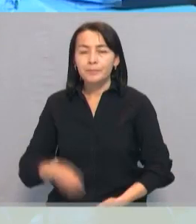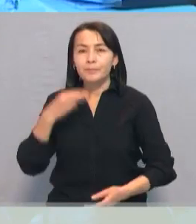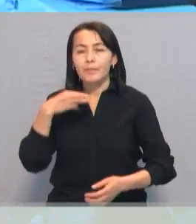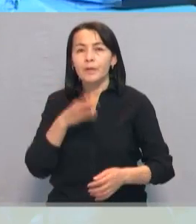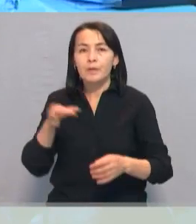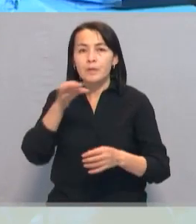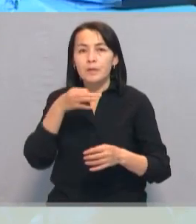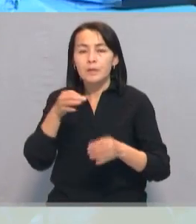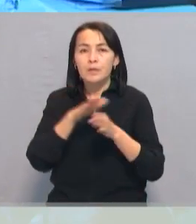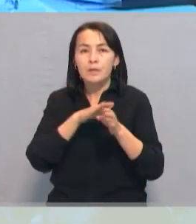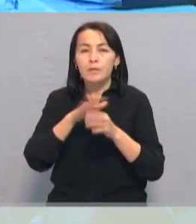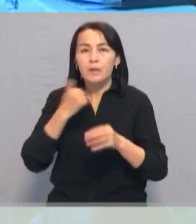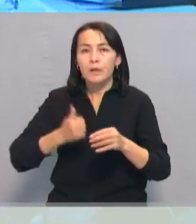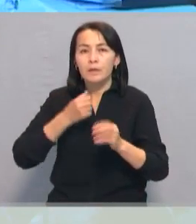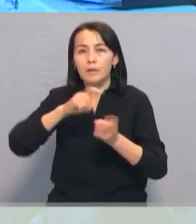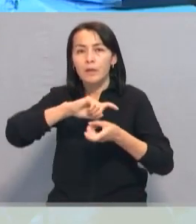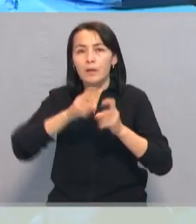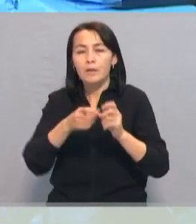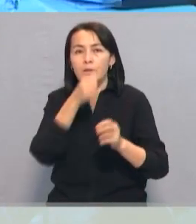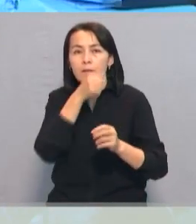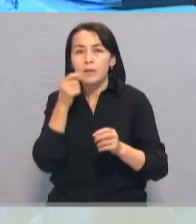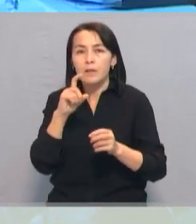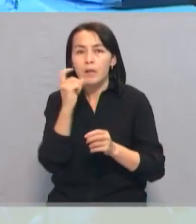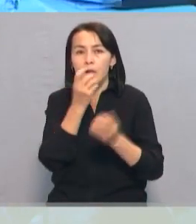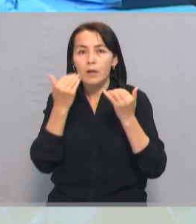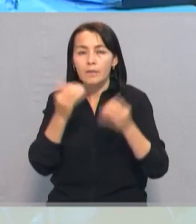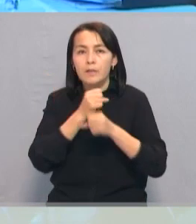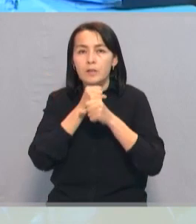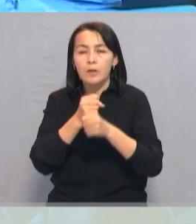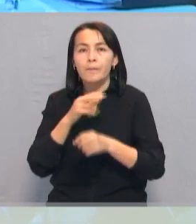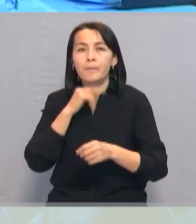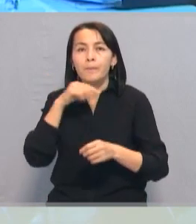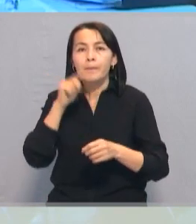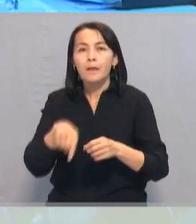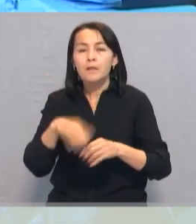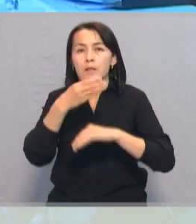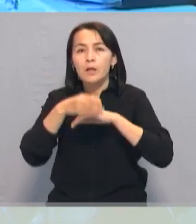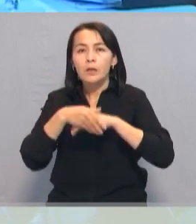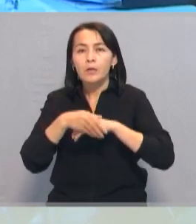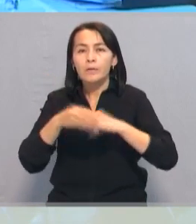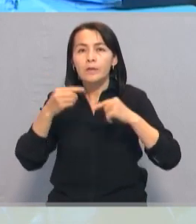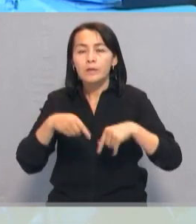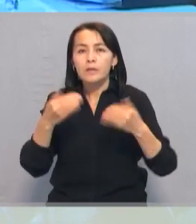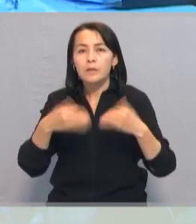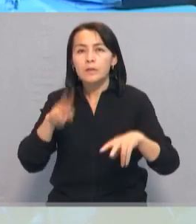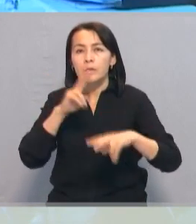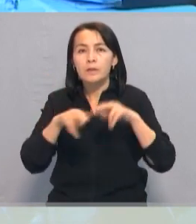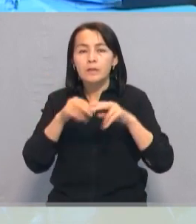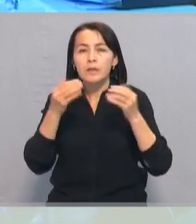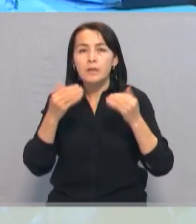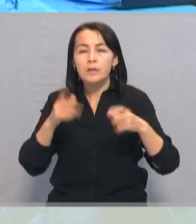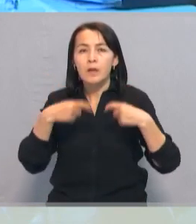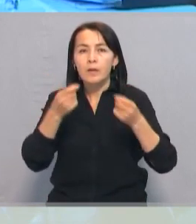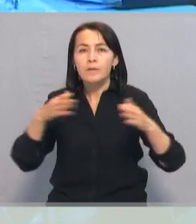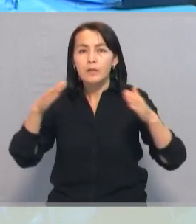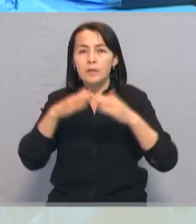Туркестанской области ведут активную борьбу с теневой экономикой. Под строгим контролем находятся и коррупционные риски в сфере строительства,